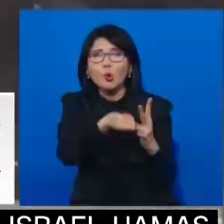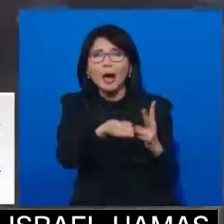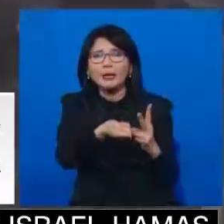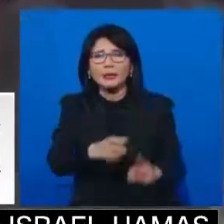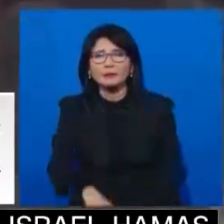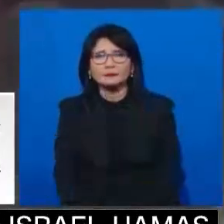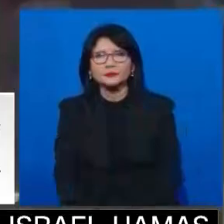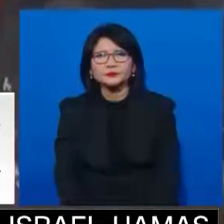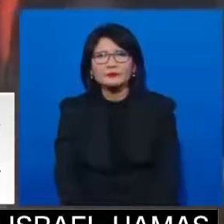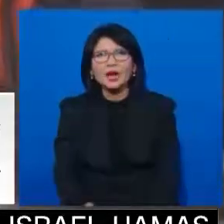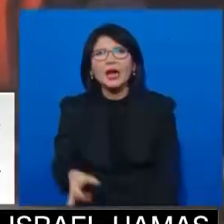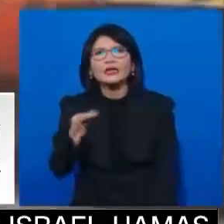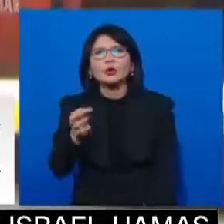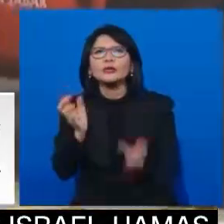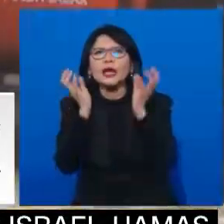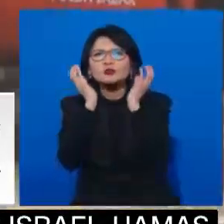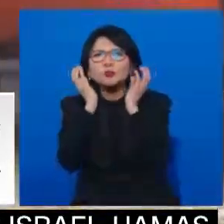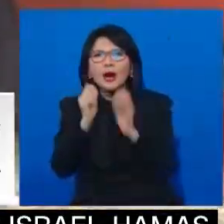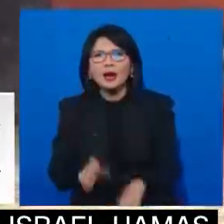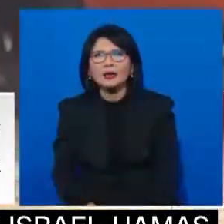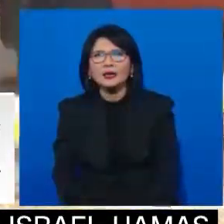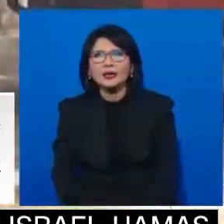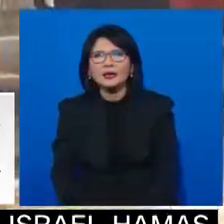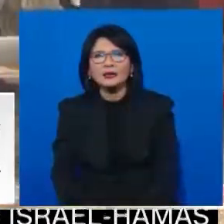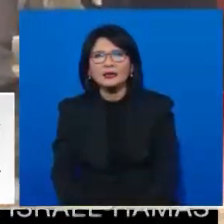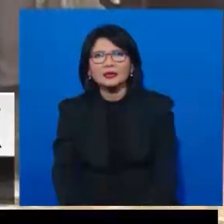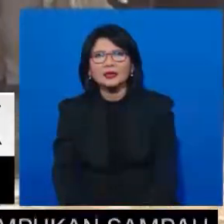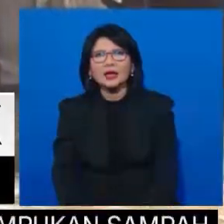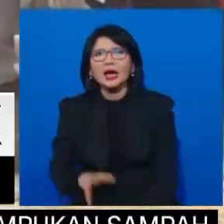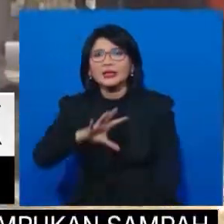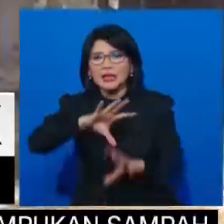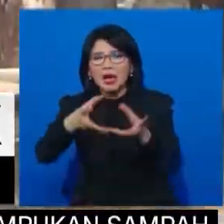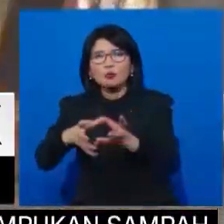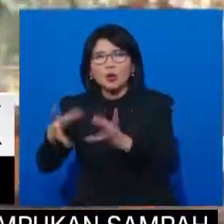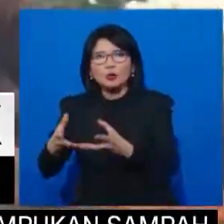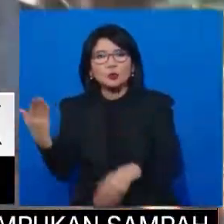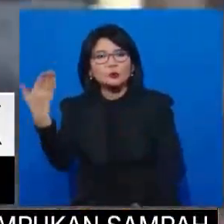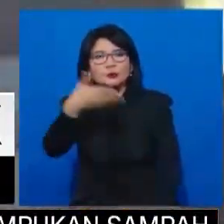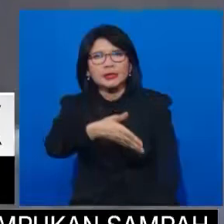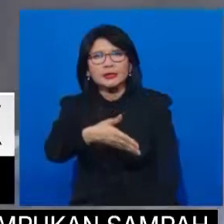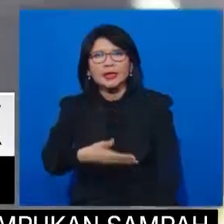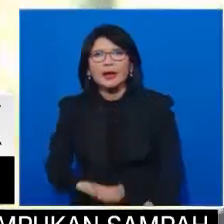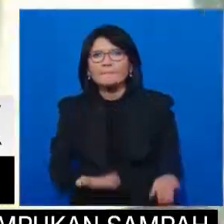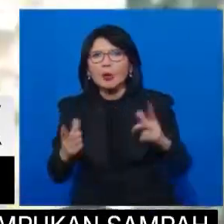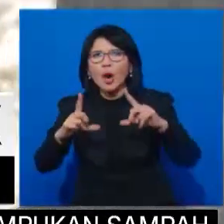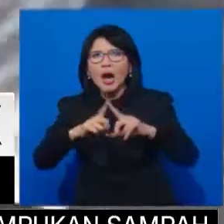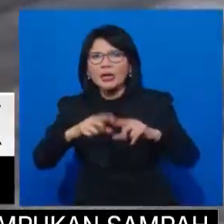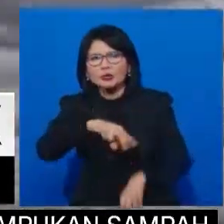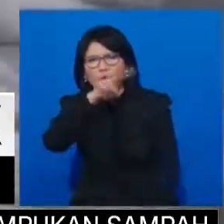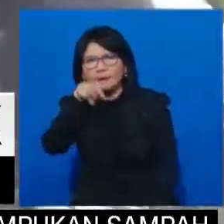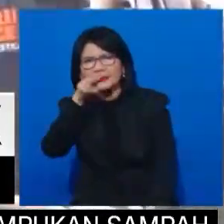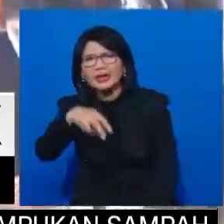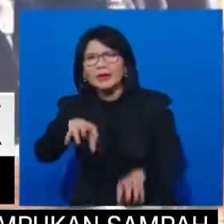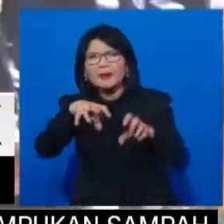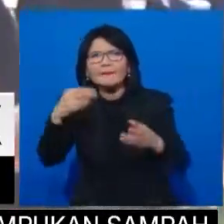Jalan Cagak Subang Selasa pagi. Terlihat anggota Resmob, Inafis, Dalmas, dan Brimob membawa alat detektor untuk mencari barang